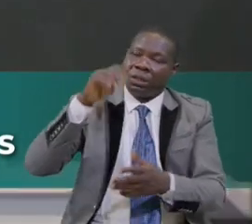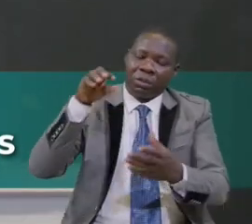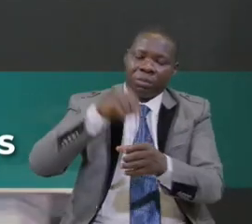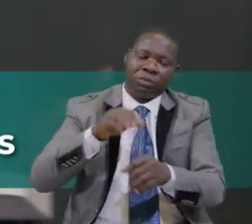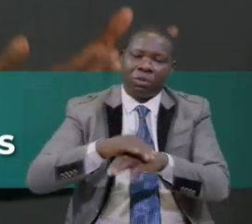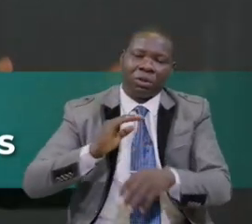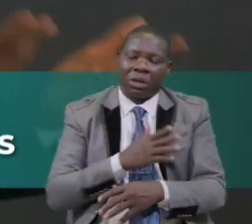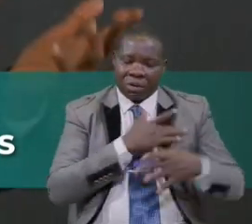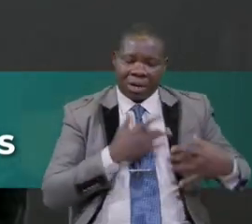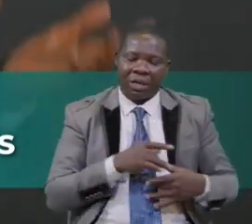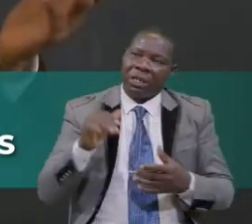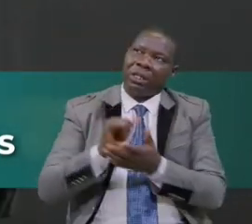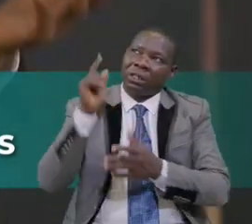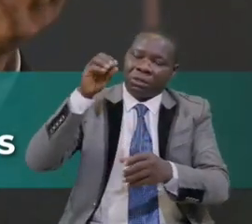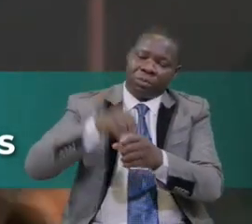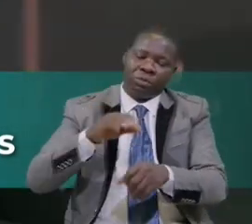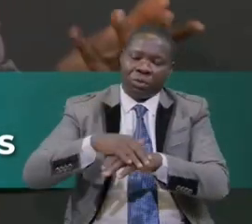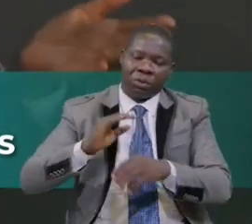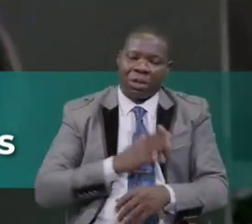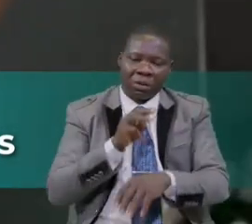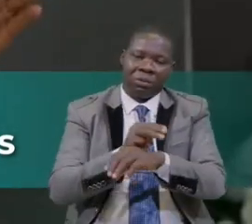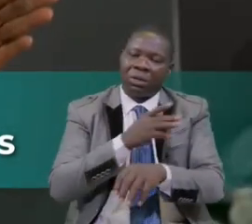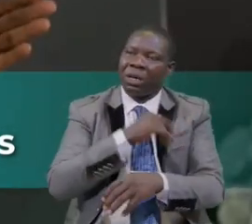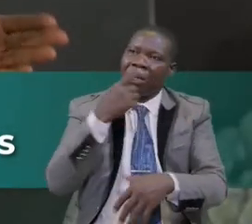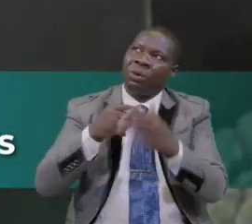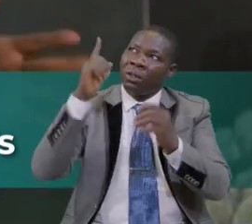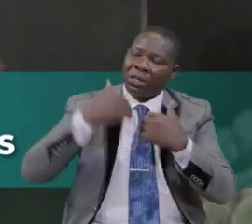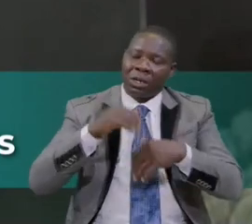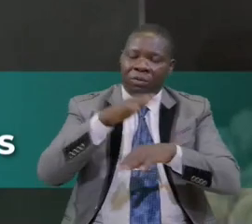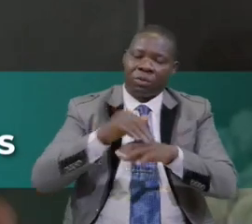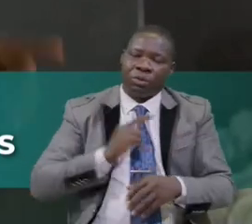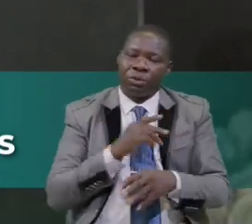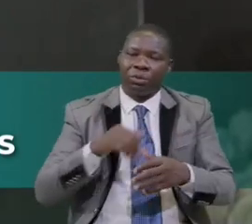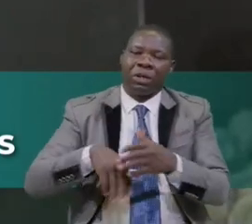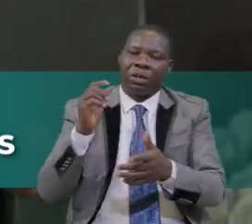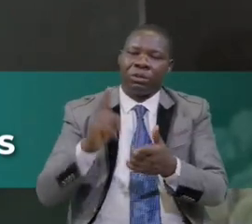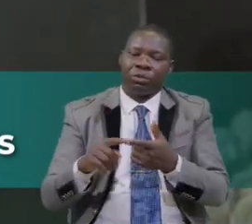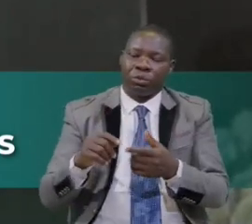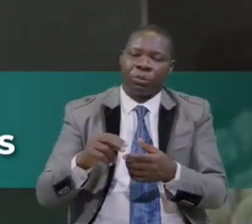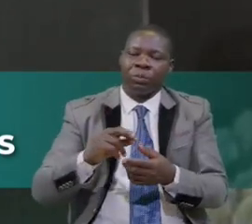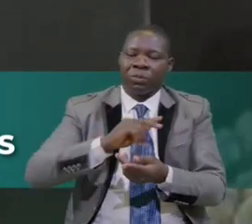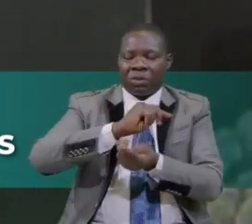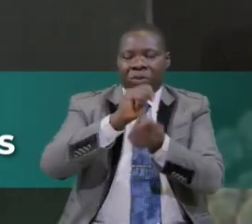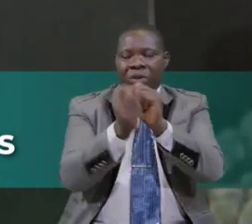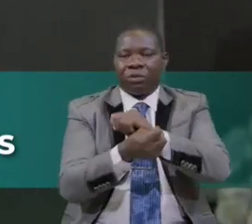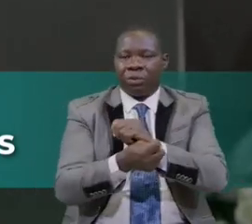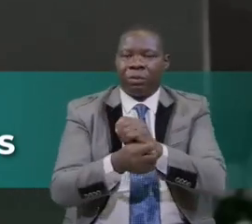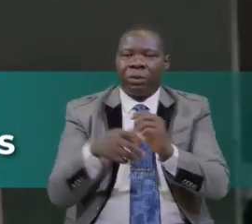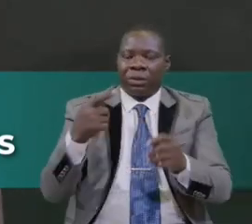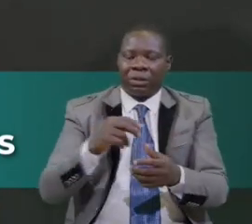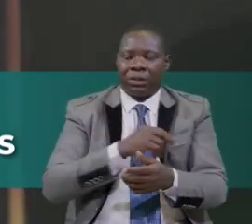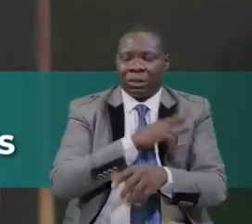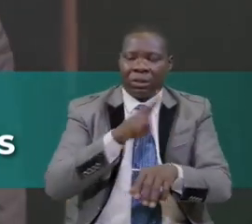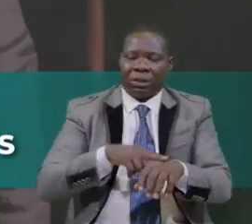Avant d'envoyer dans notre ministère, et ce qu'il nous appelle à faire et à transformer, la nation dans laquelle nous